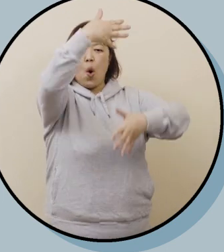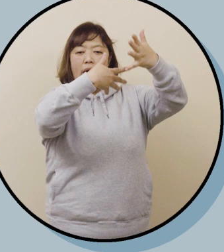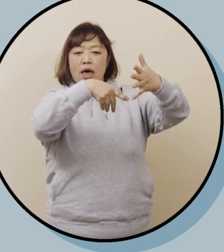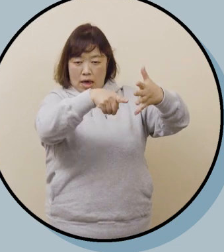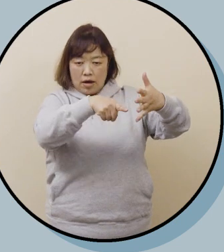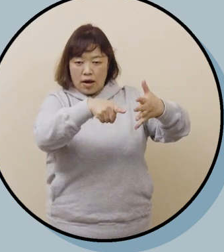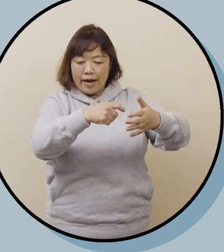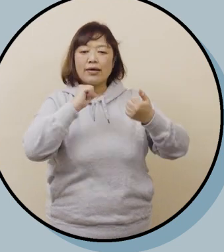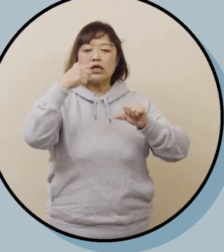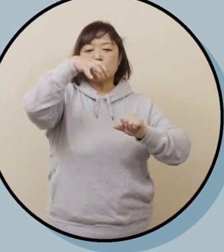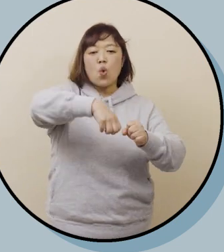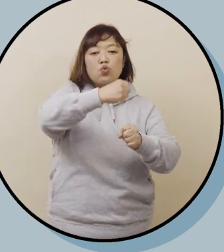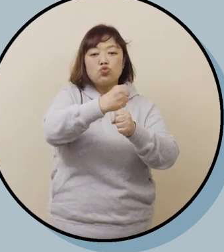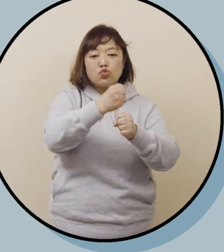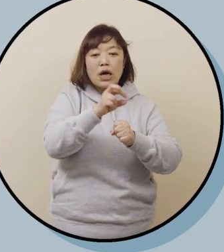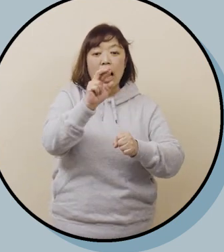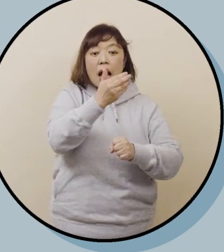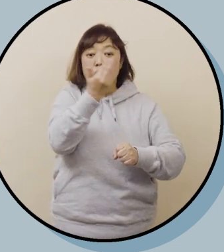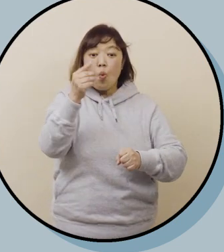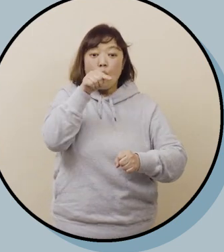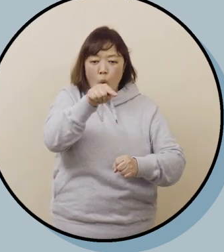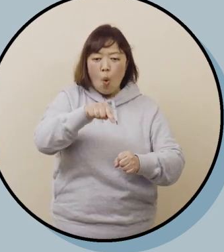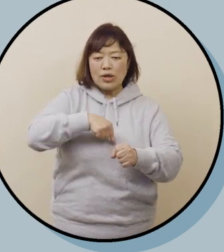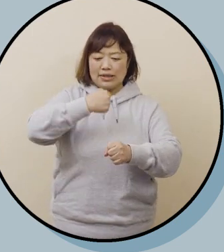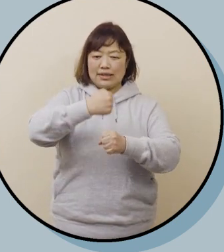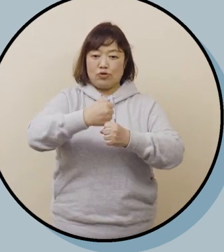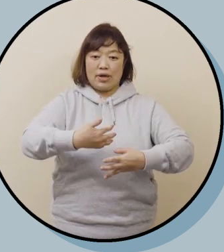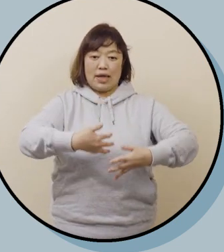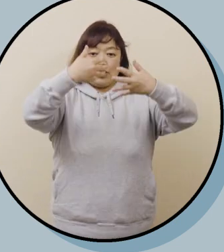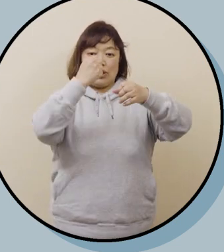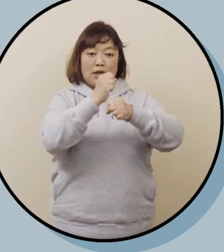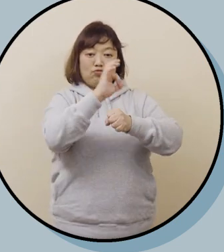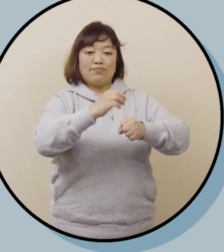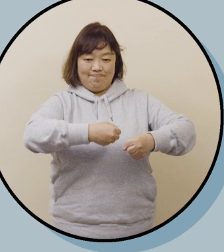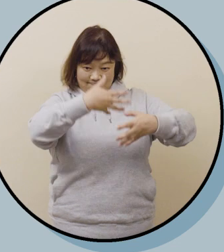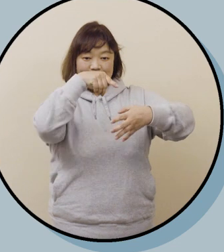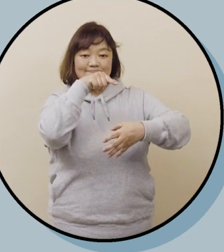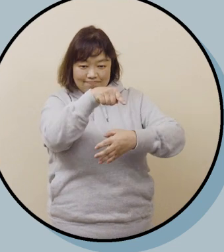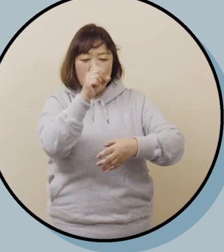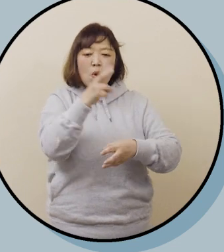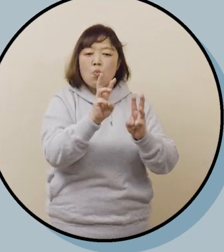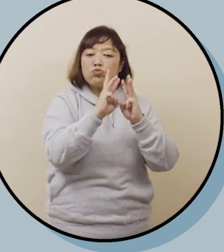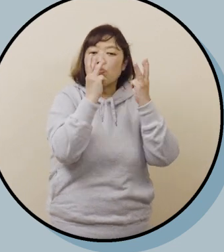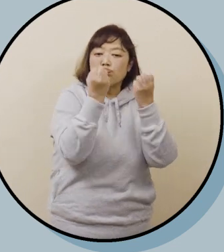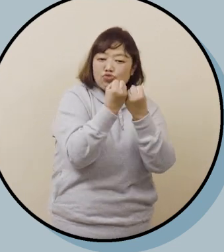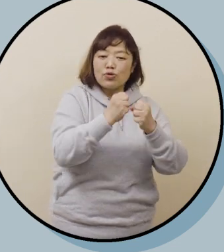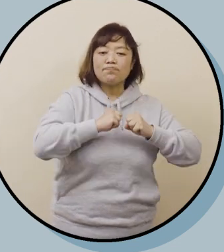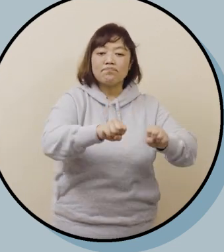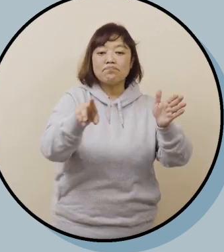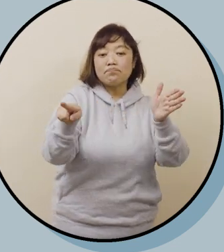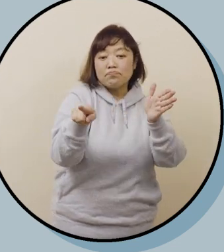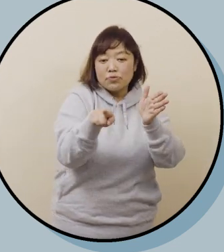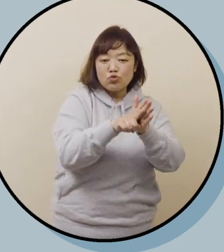福祉施設で上映する記事を作るラボオリジナルの映像作品を作って